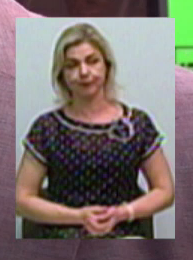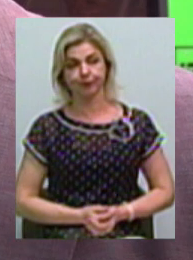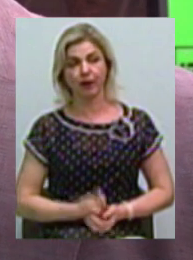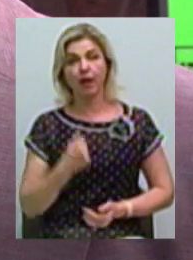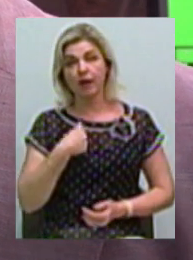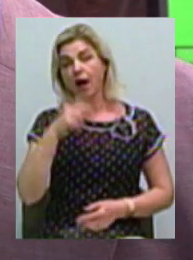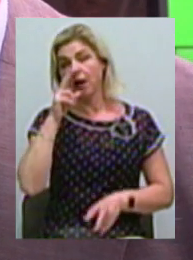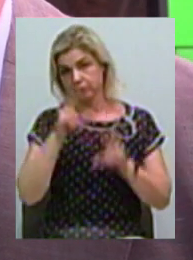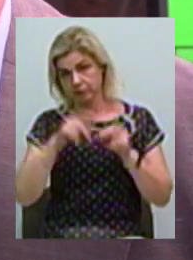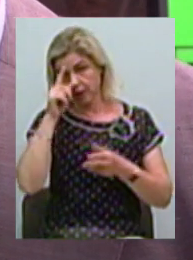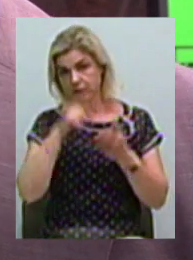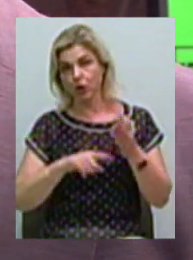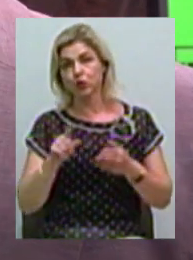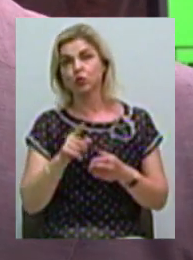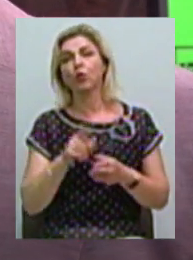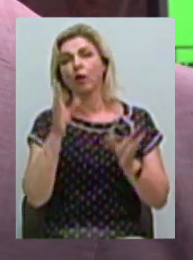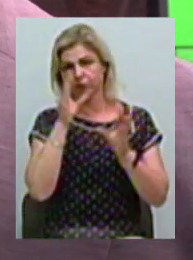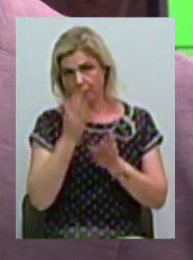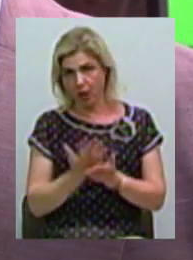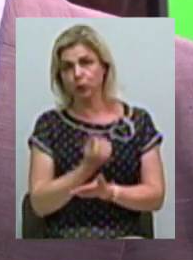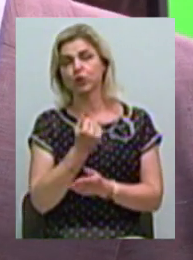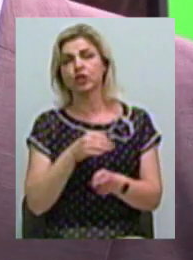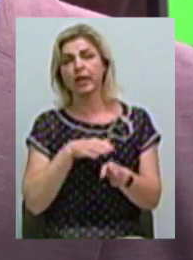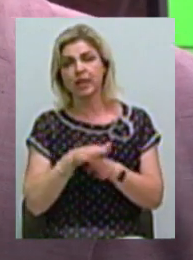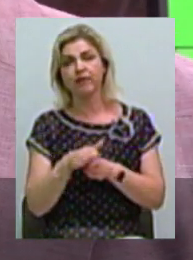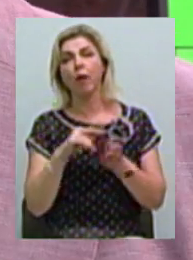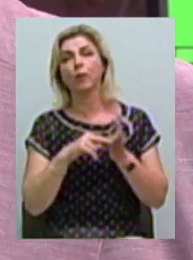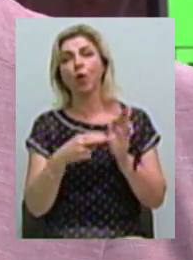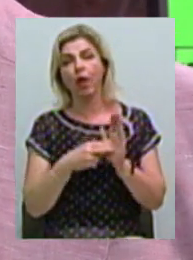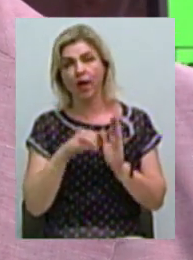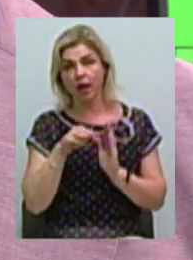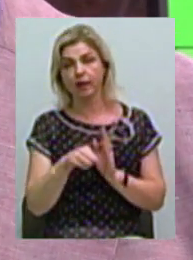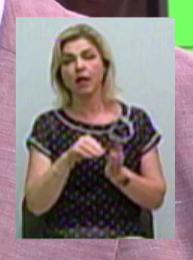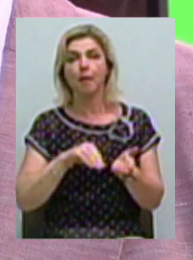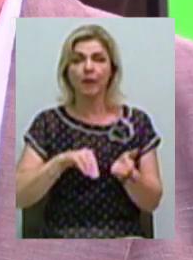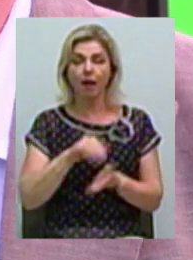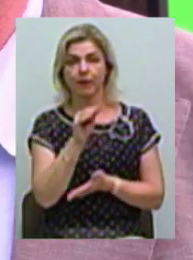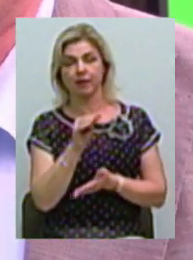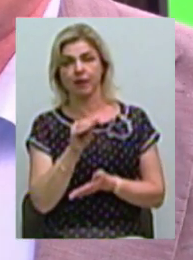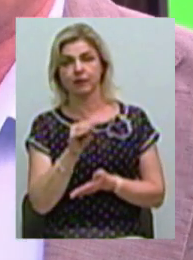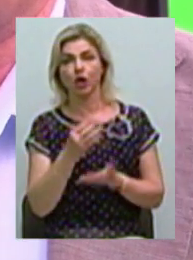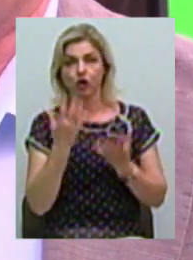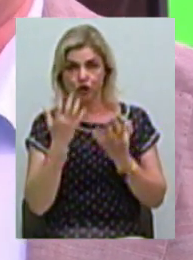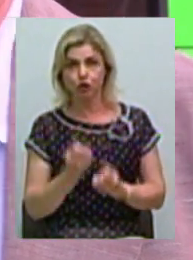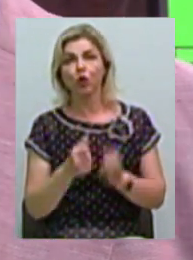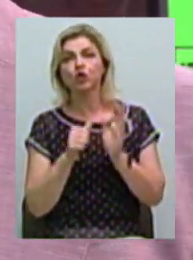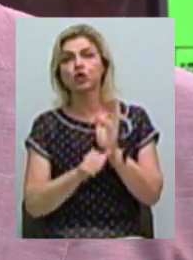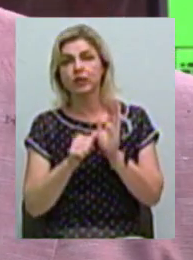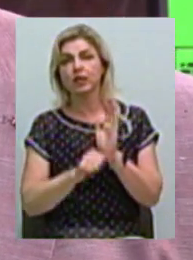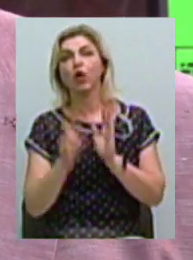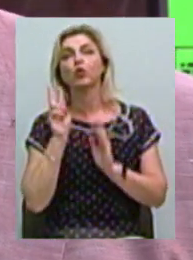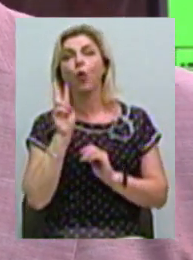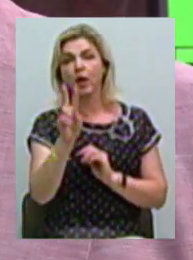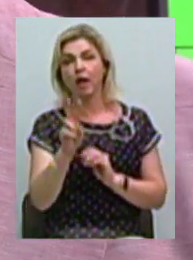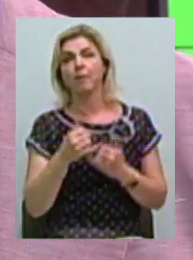проект приобретення. Я сподіваюся, що у нас вийде реалізувати проект на придбання 60 тролейбусів